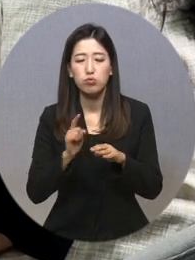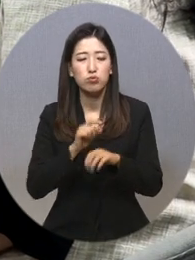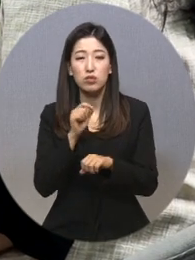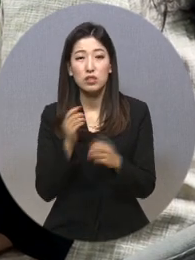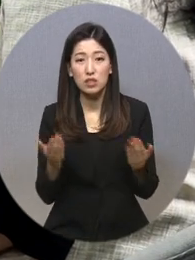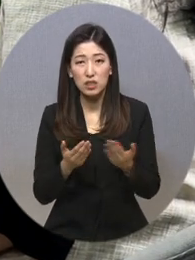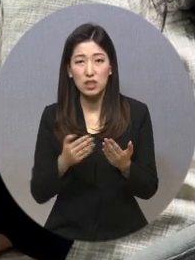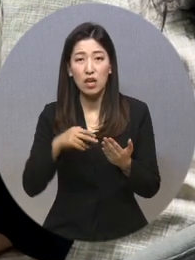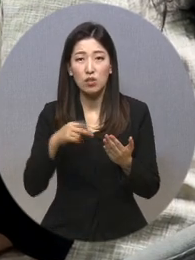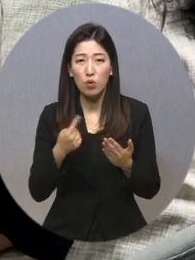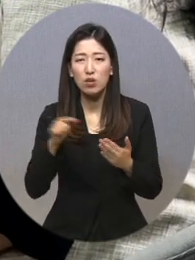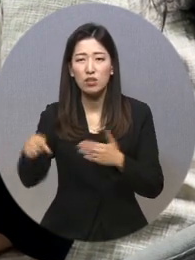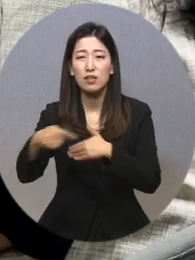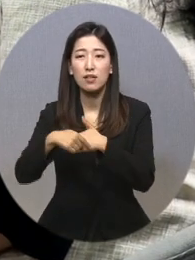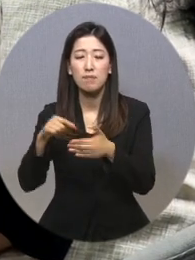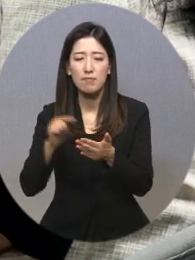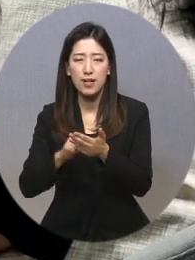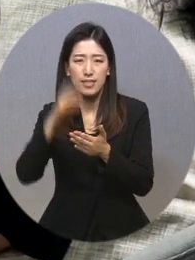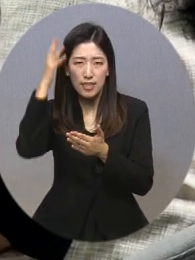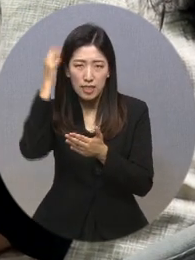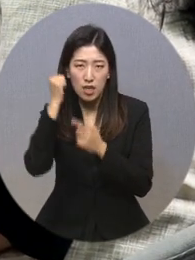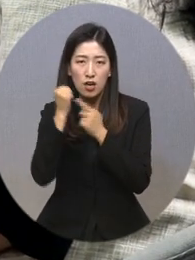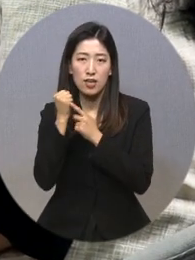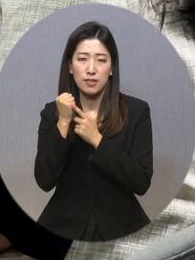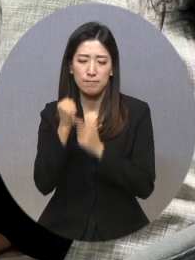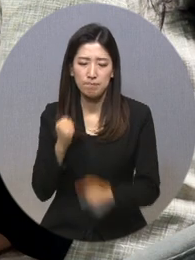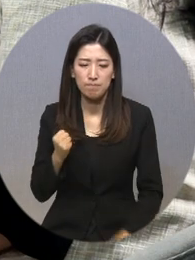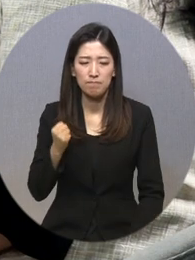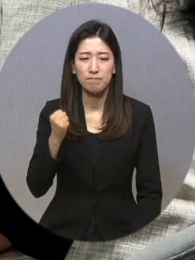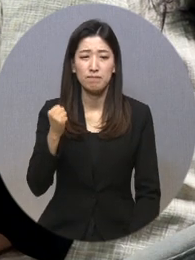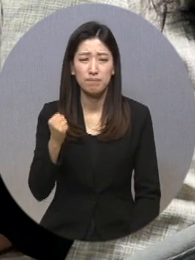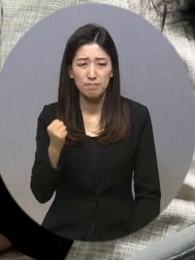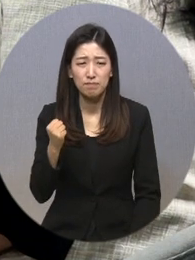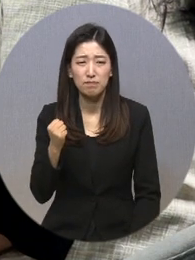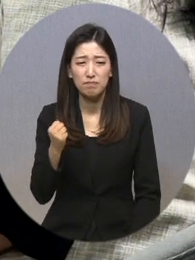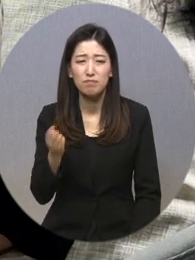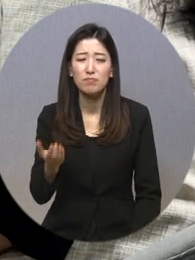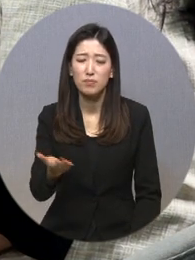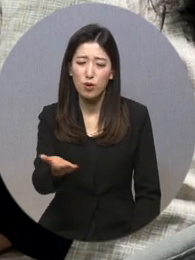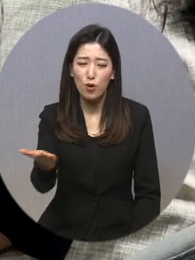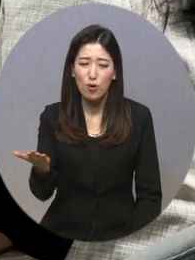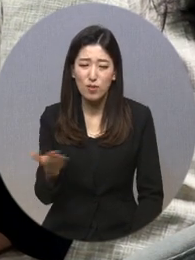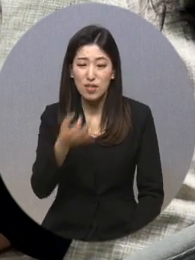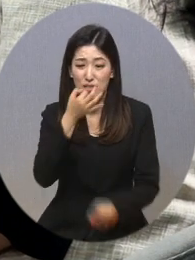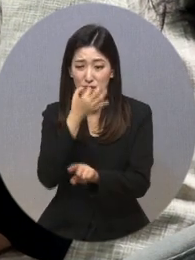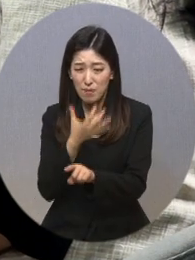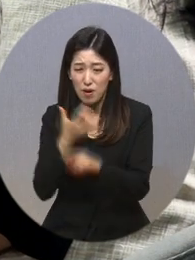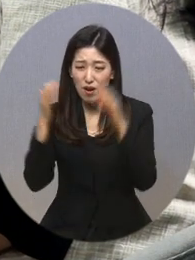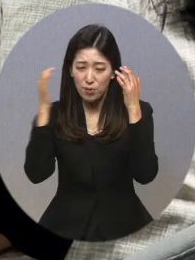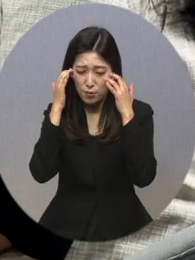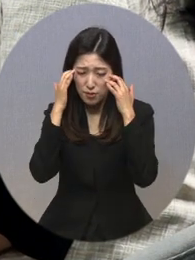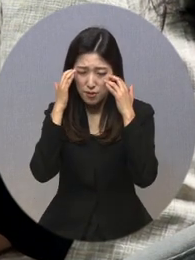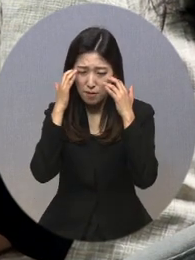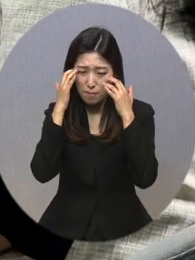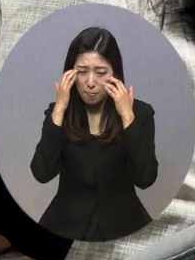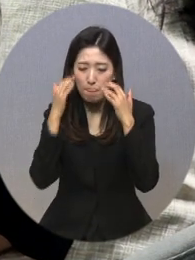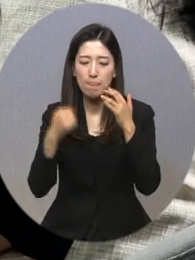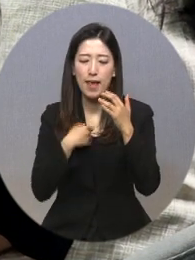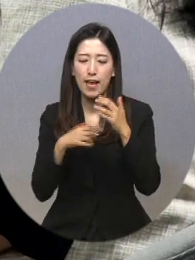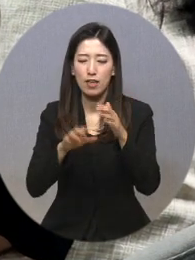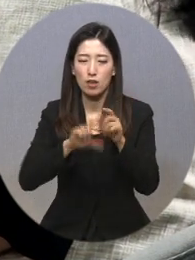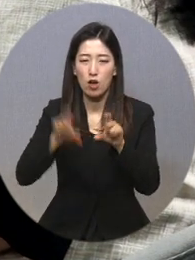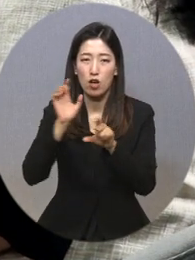그 마음을 느끼고 힘든 노크하는 그 마음을 느끼는 것이 가장 정책의